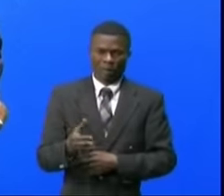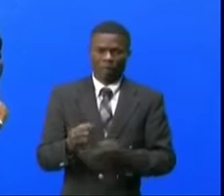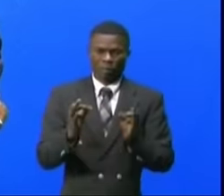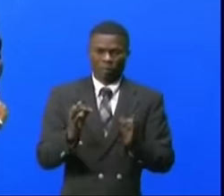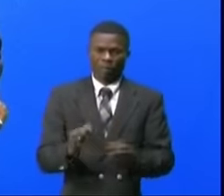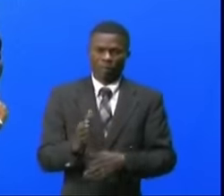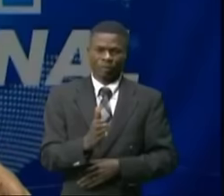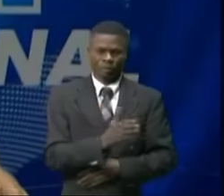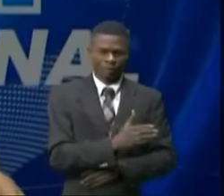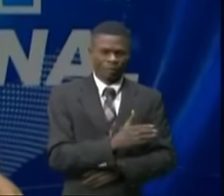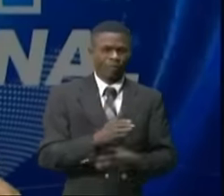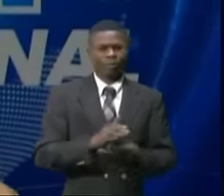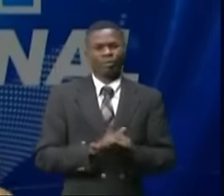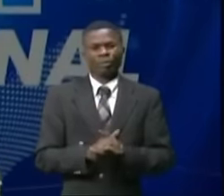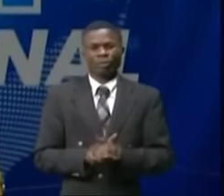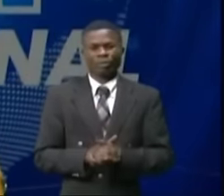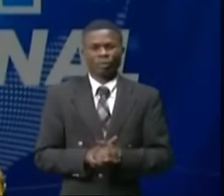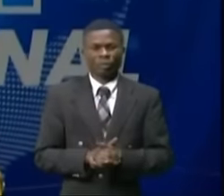malheureux.